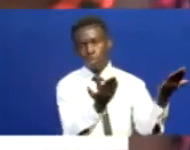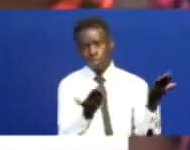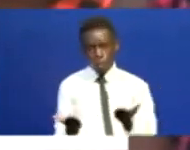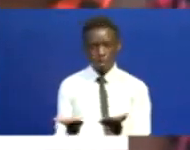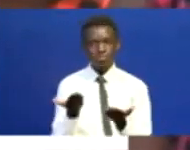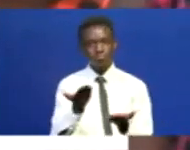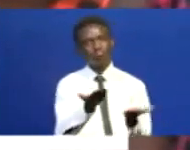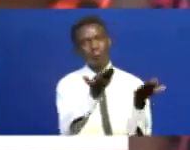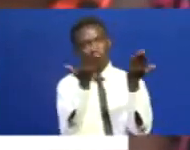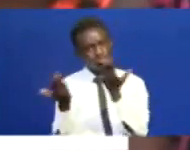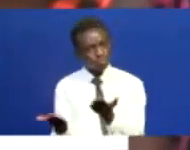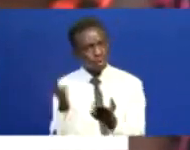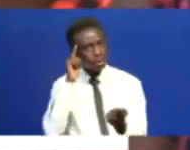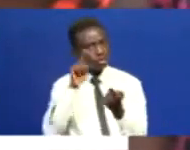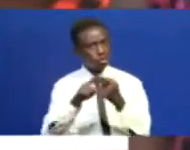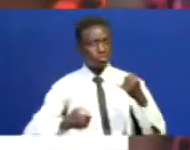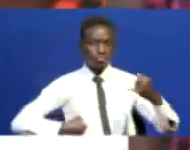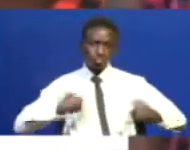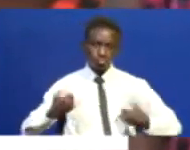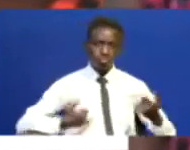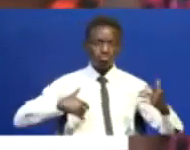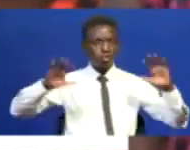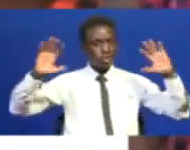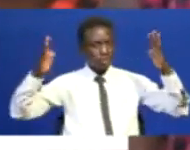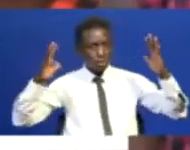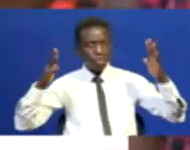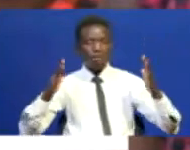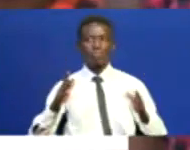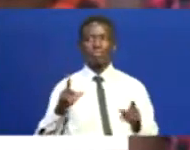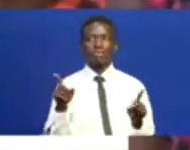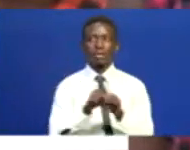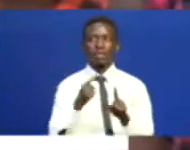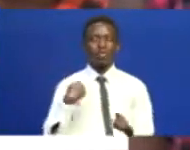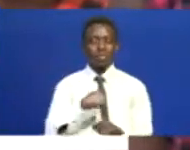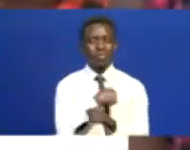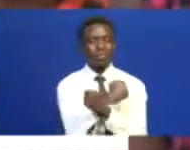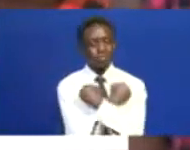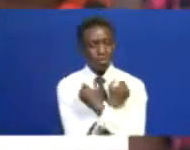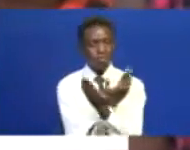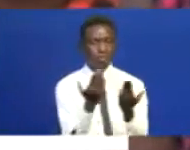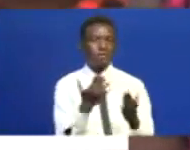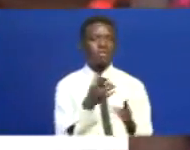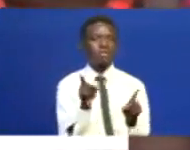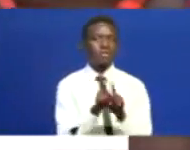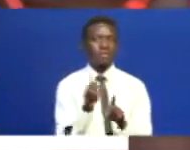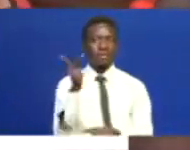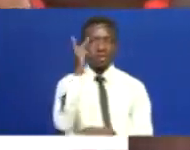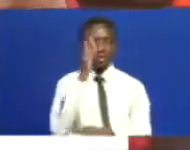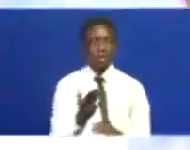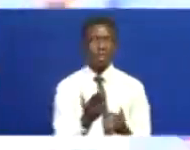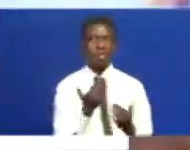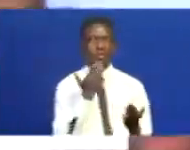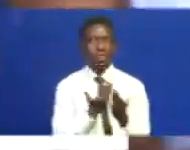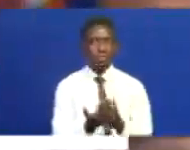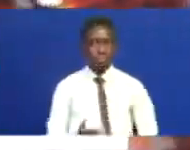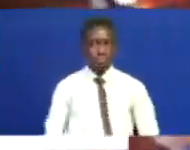Ufurahie, usherekee na tunakupenda kama Mkenya. Karibuni.